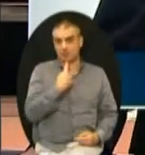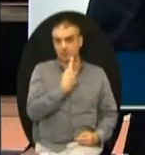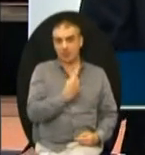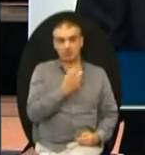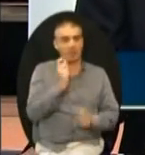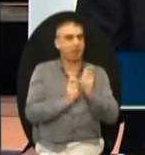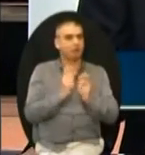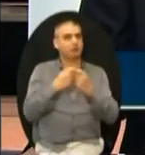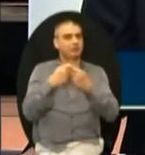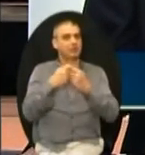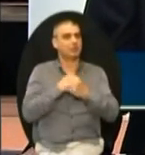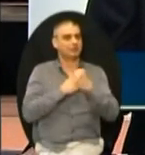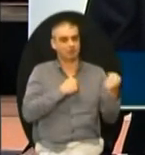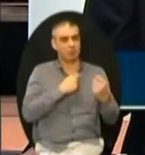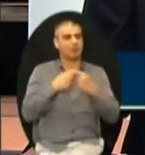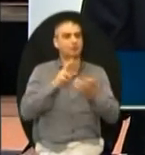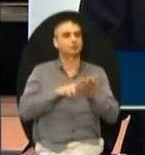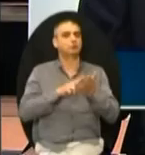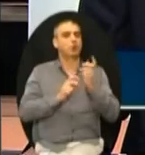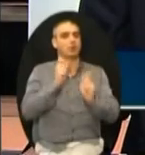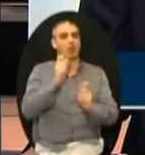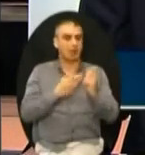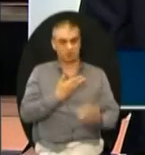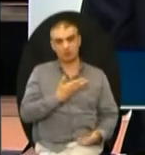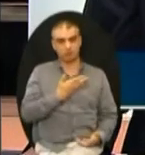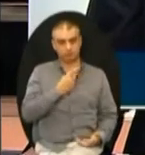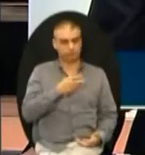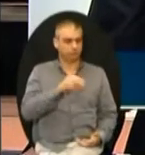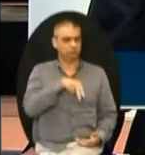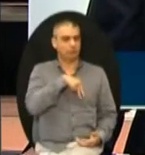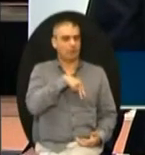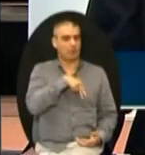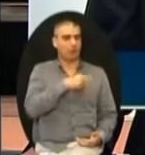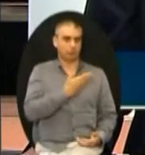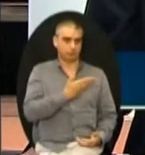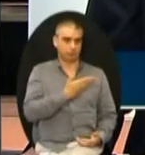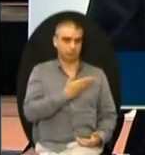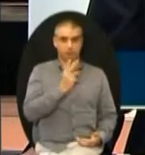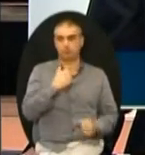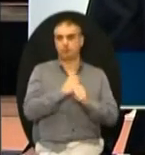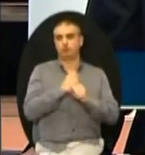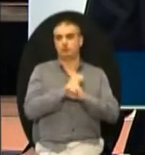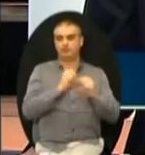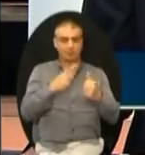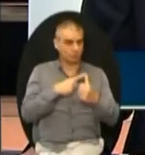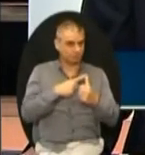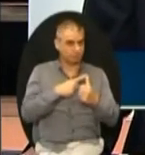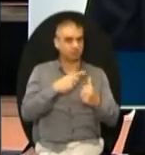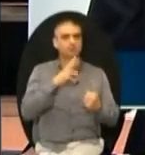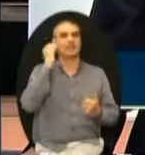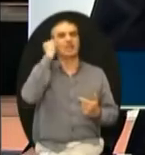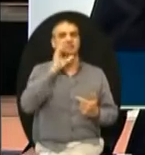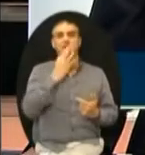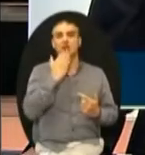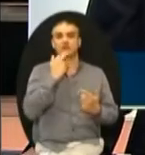טען שאנשים מארגוני שמאל, ארגוני זכויות אדם, נושאים באחריות לפיגועים, נושאים באחריות לרצח